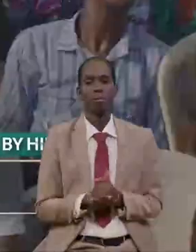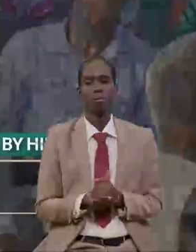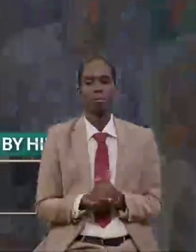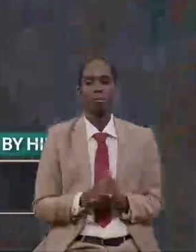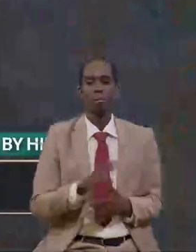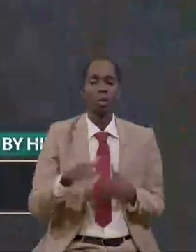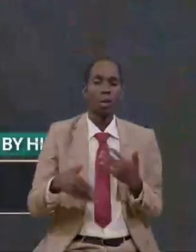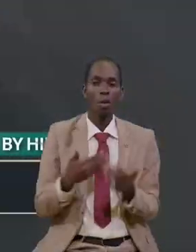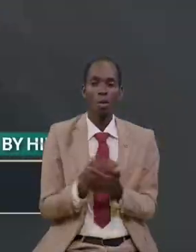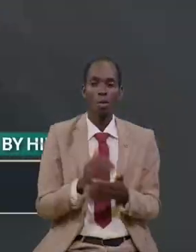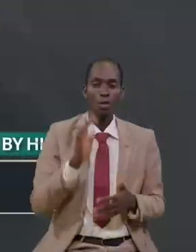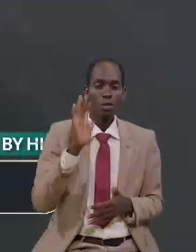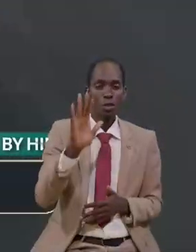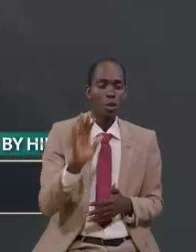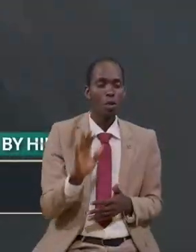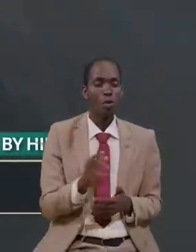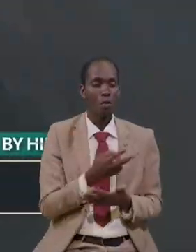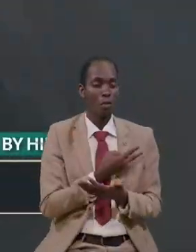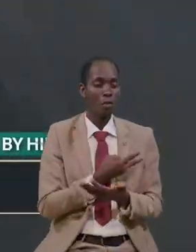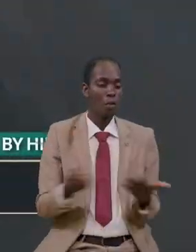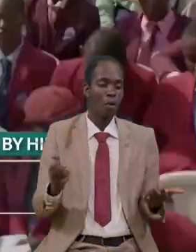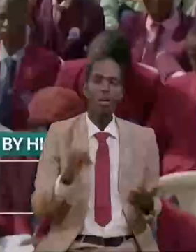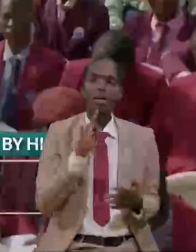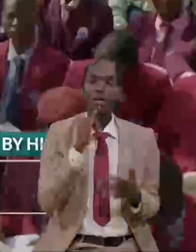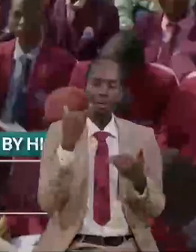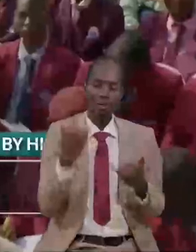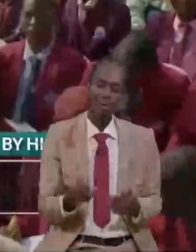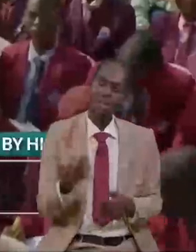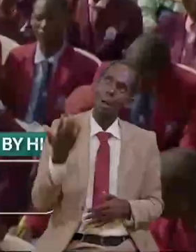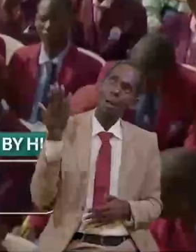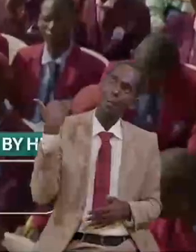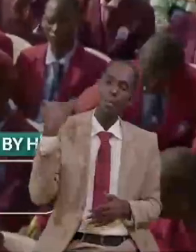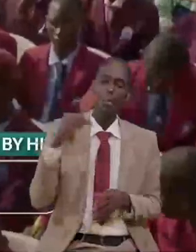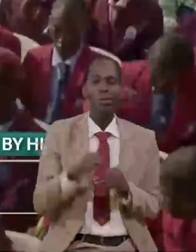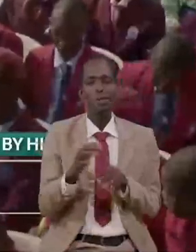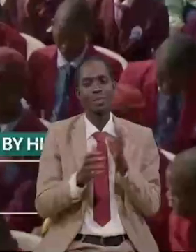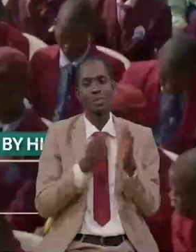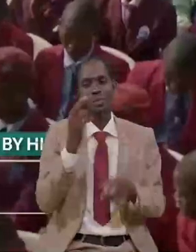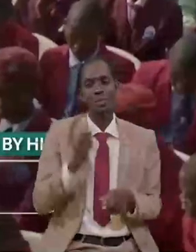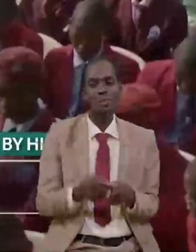Tous tes échecs sont conjugués au passé.